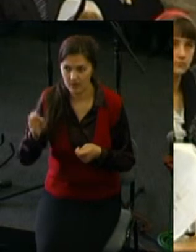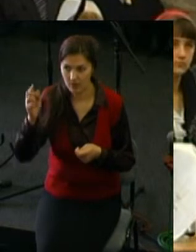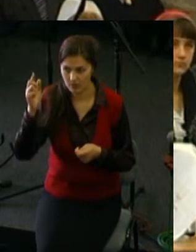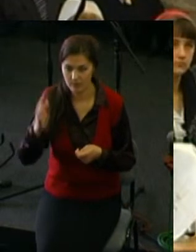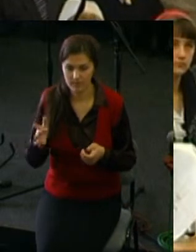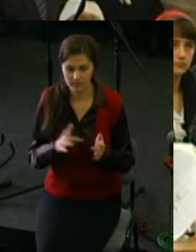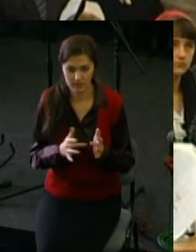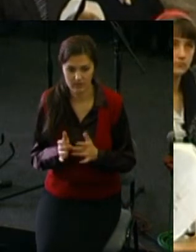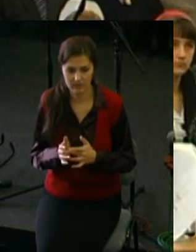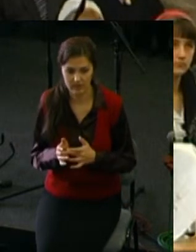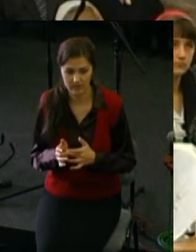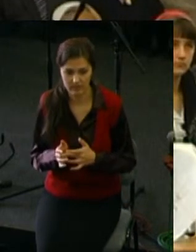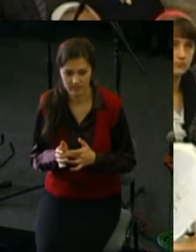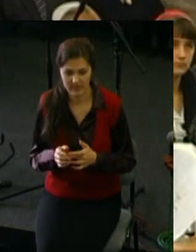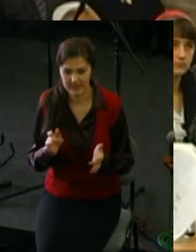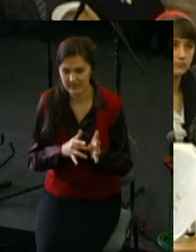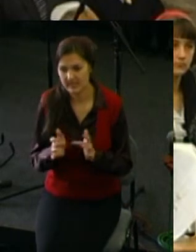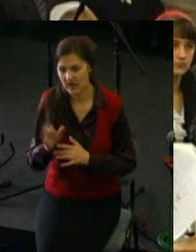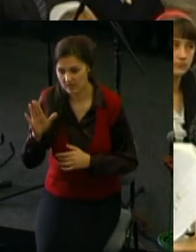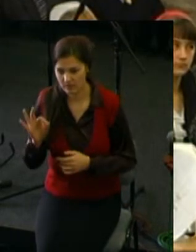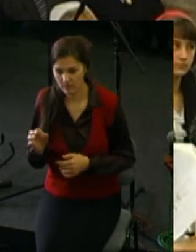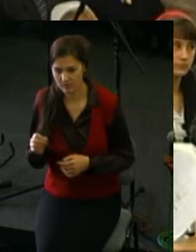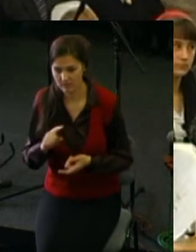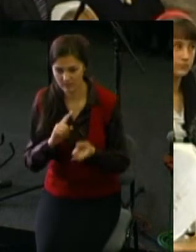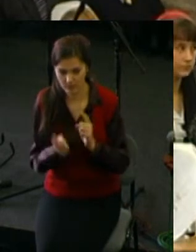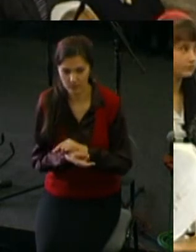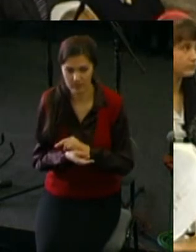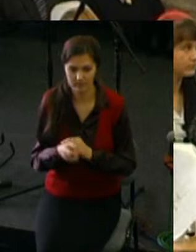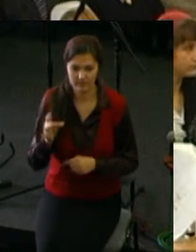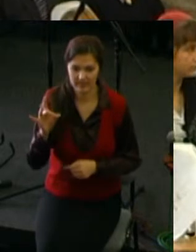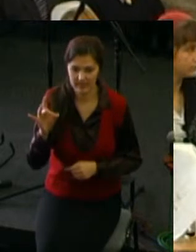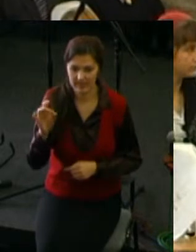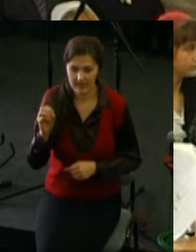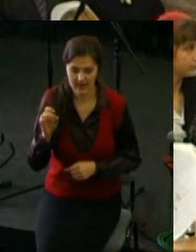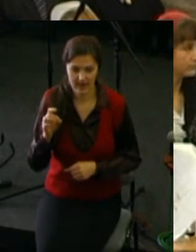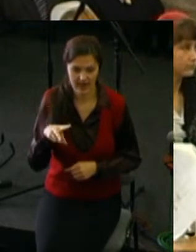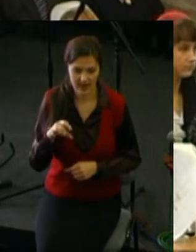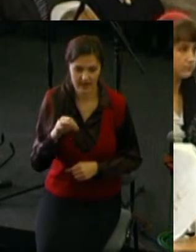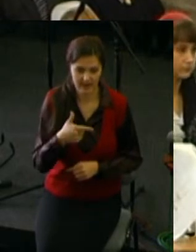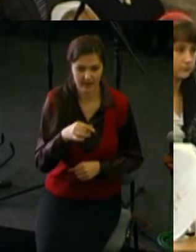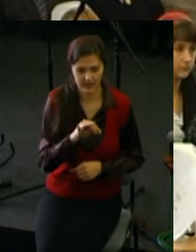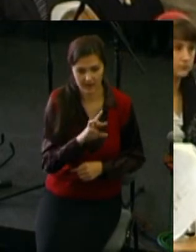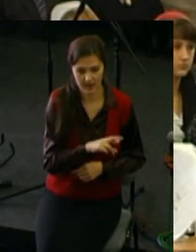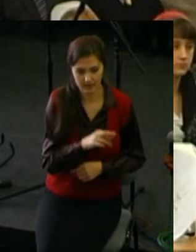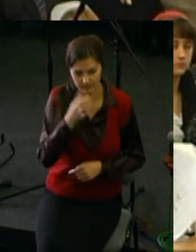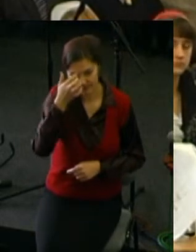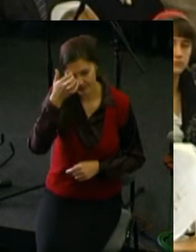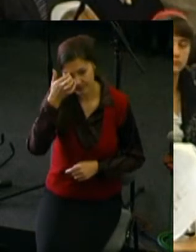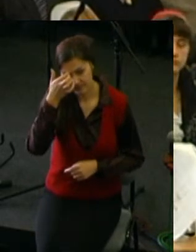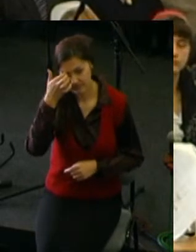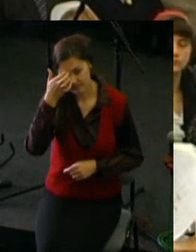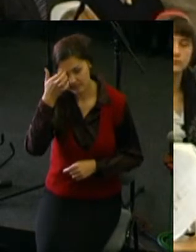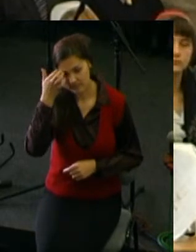мертвою релігією і а без господарства в Господа в нашому житті у